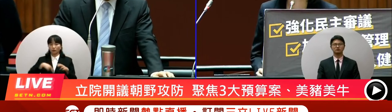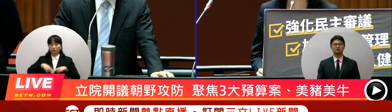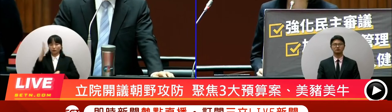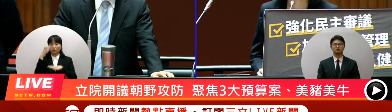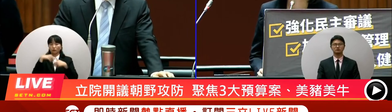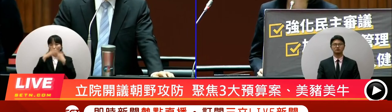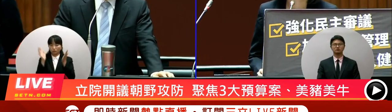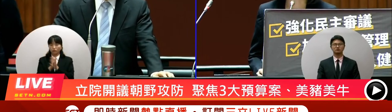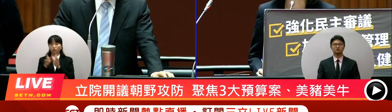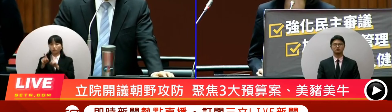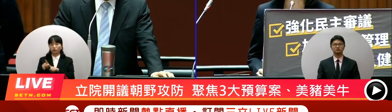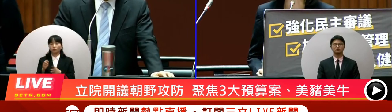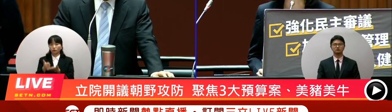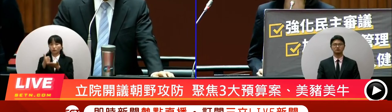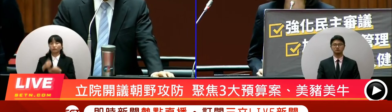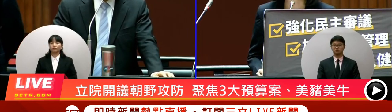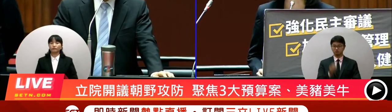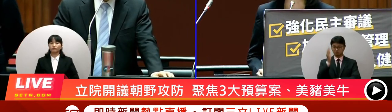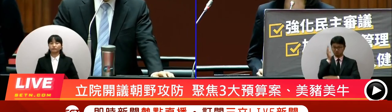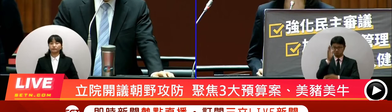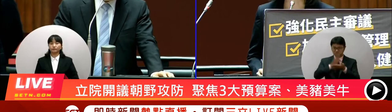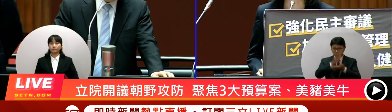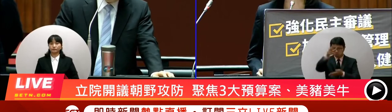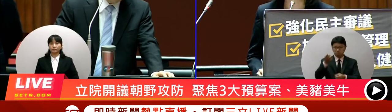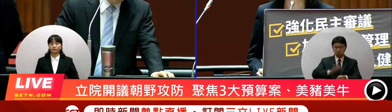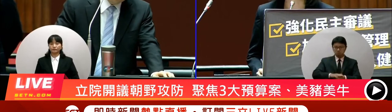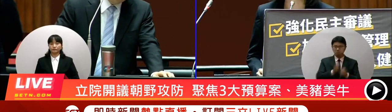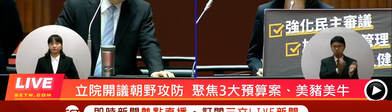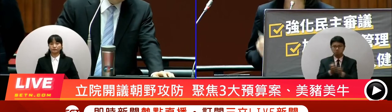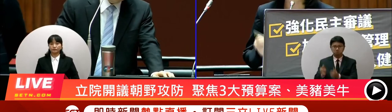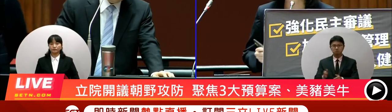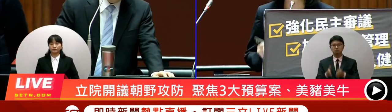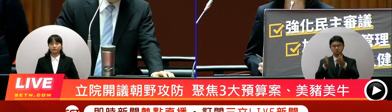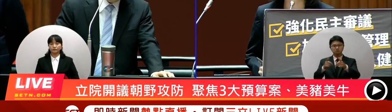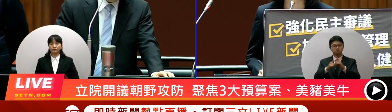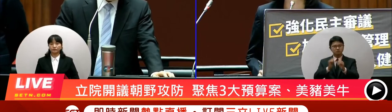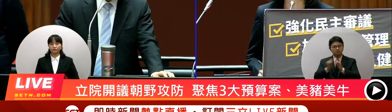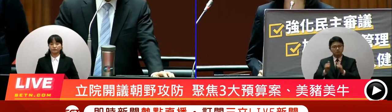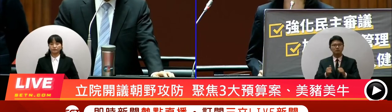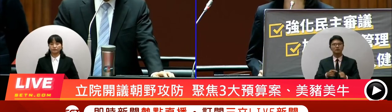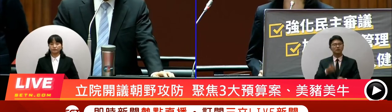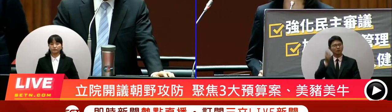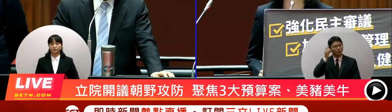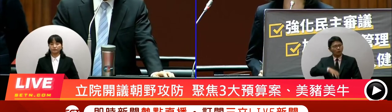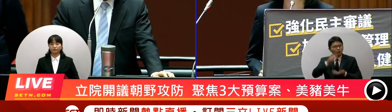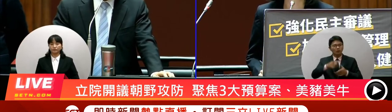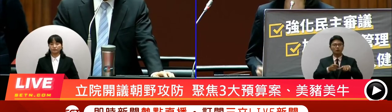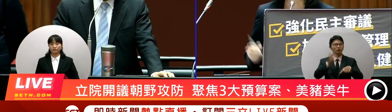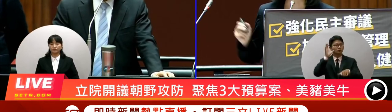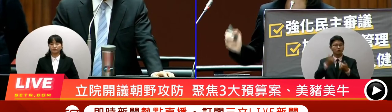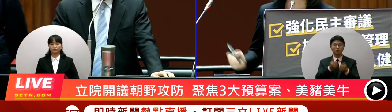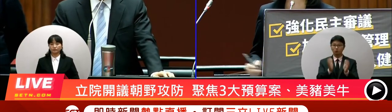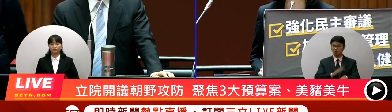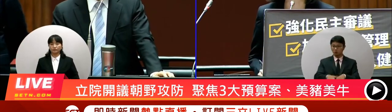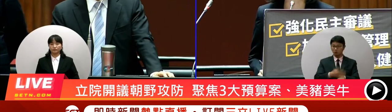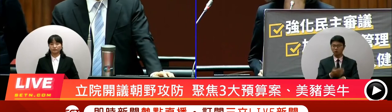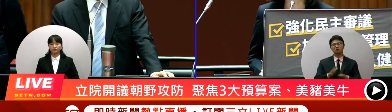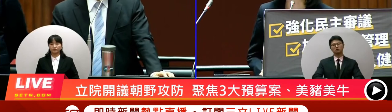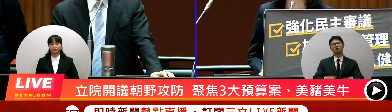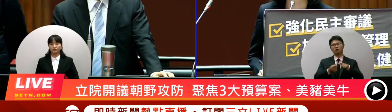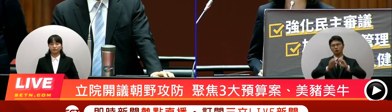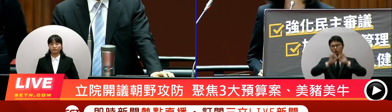重。 那所以政府是否会未来在补办这个跟人民举办让人民可以发表意见的公听会？因为目前看得到是公告之后，